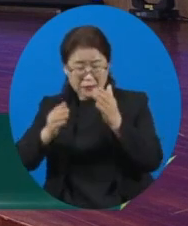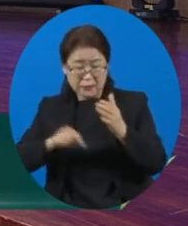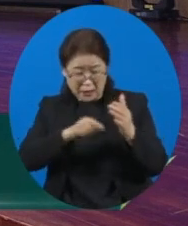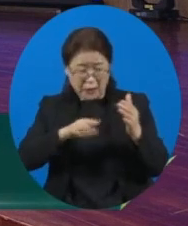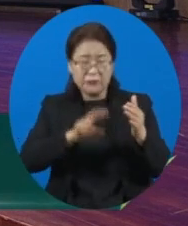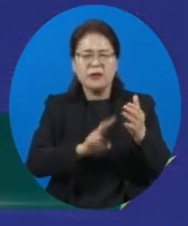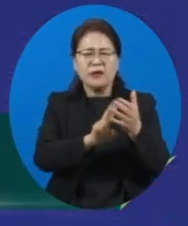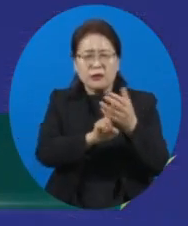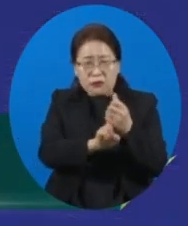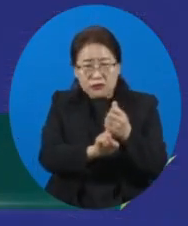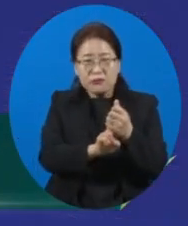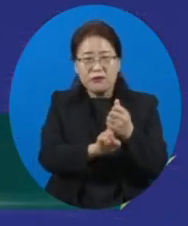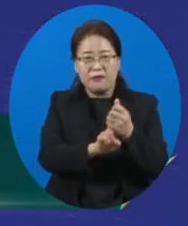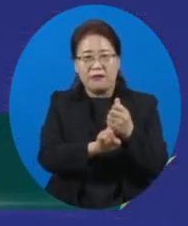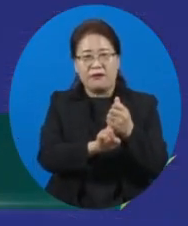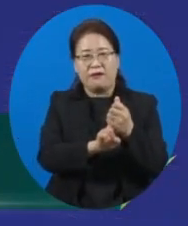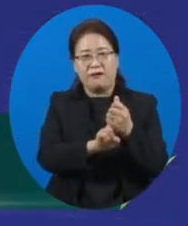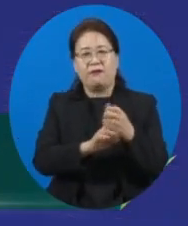아담과 하와가